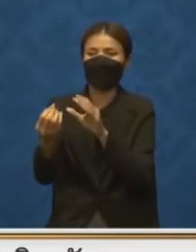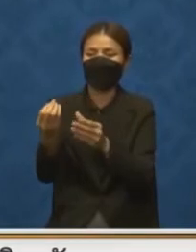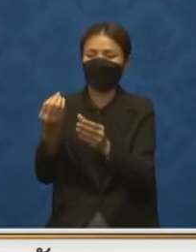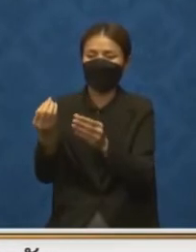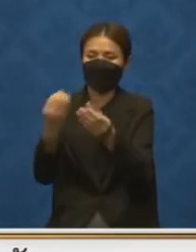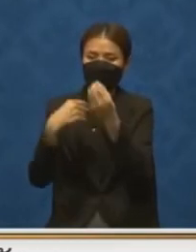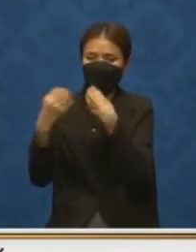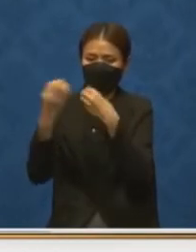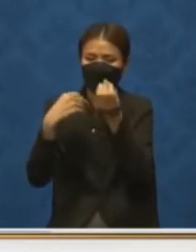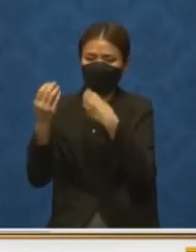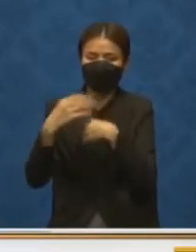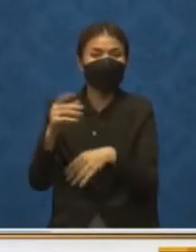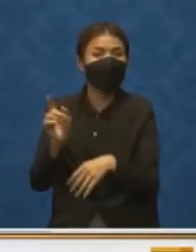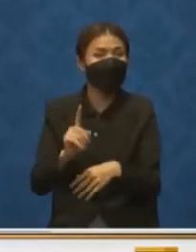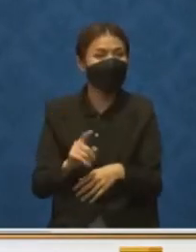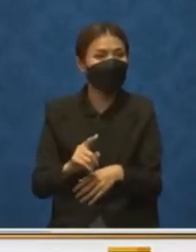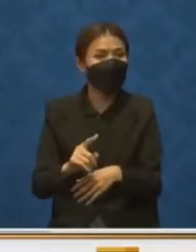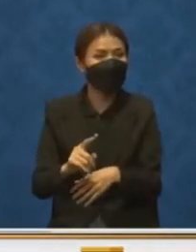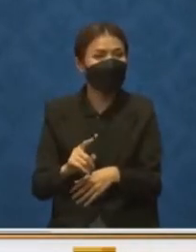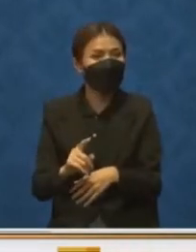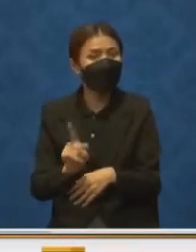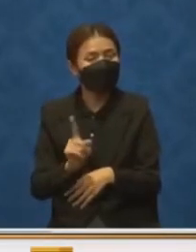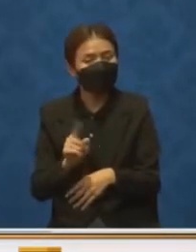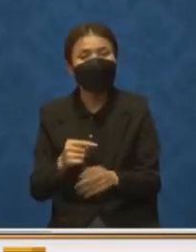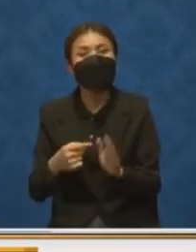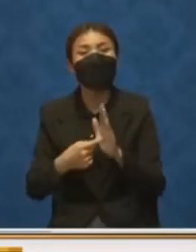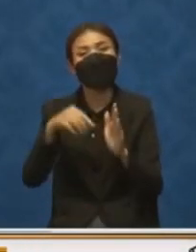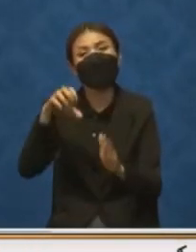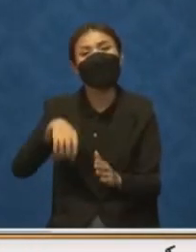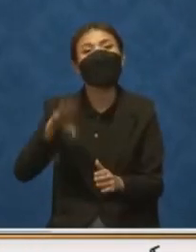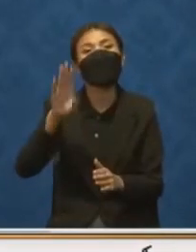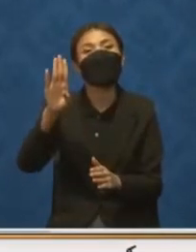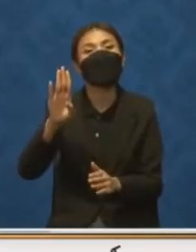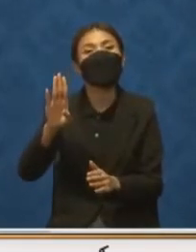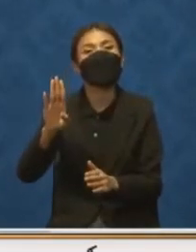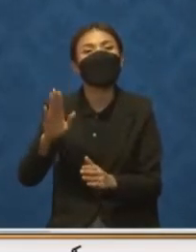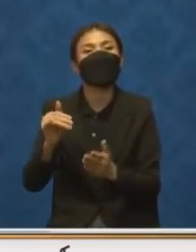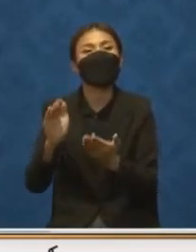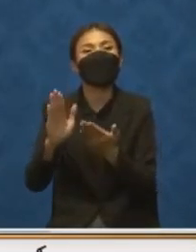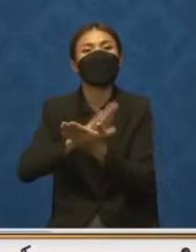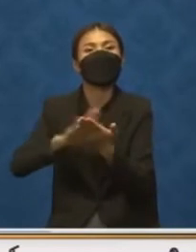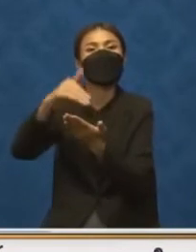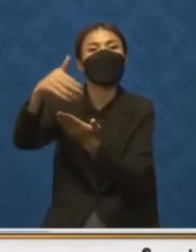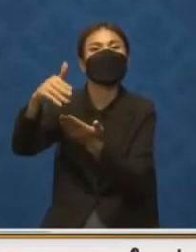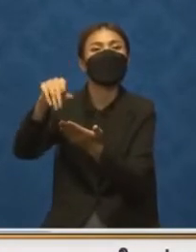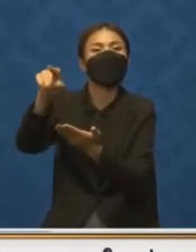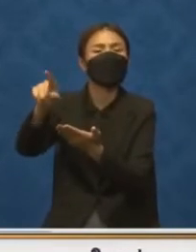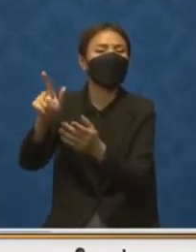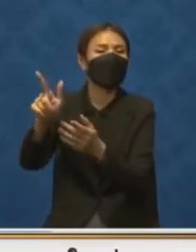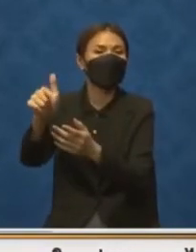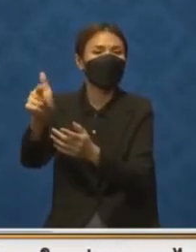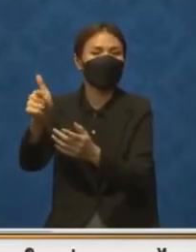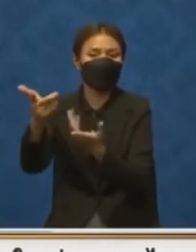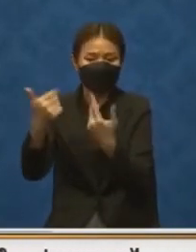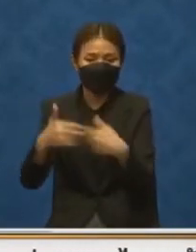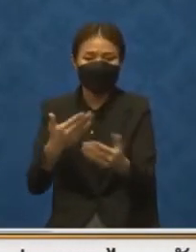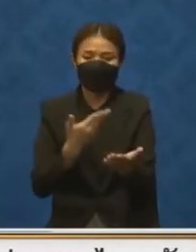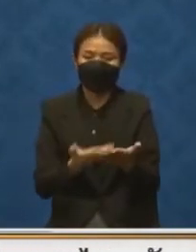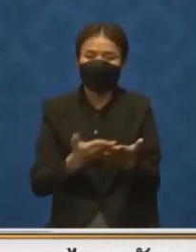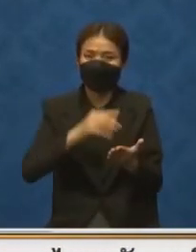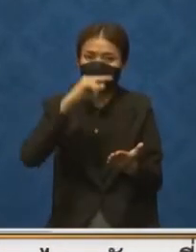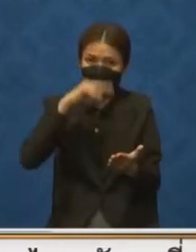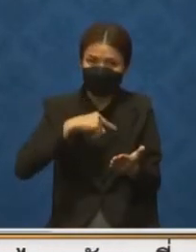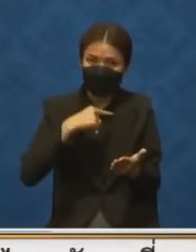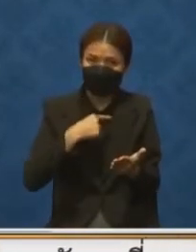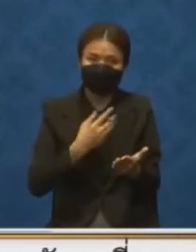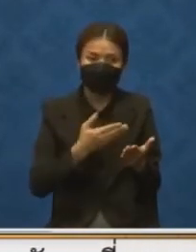ข้อความนะครัเช่นบริษัทแม่ที่มาถือหุนบริษัทลูกในประเทศเขากตองมีการยนยนการจดทะเบ